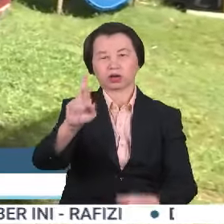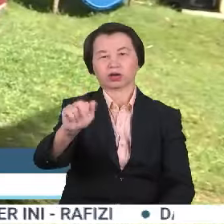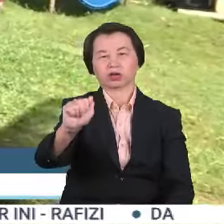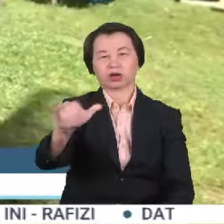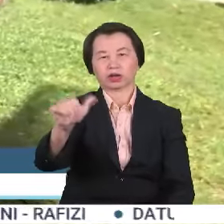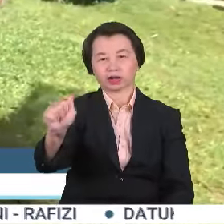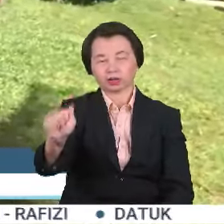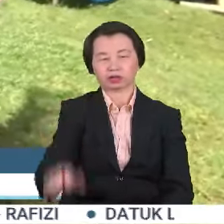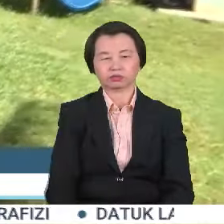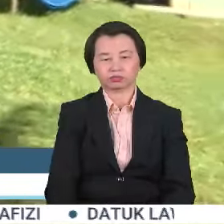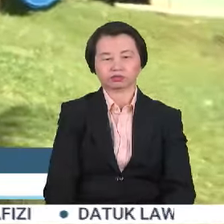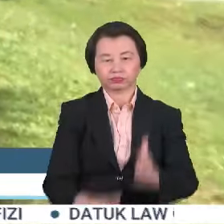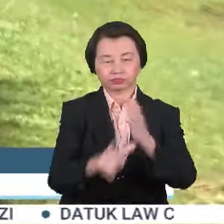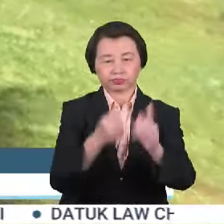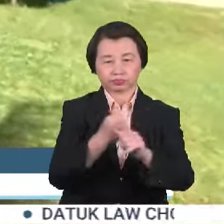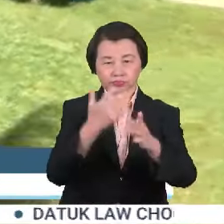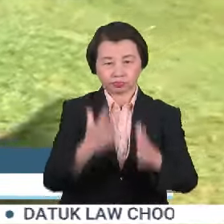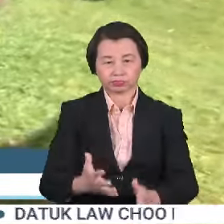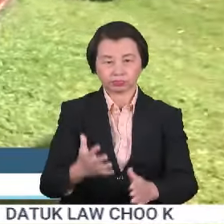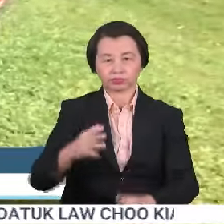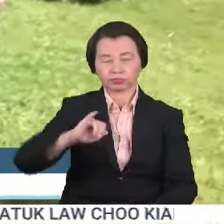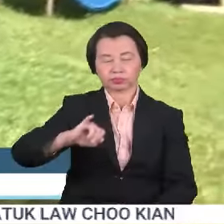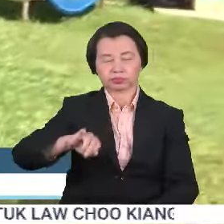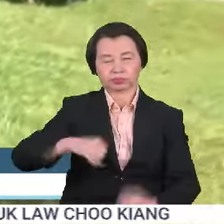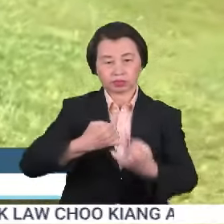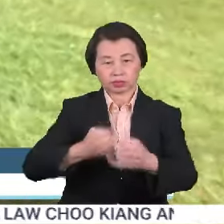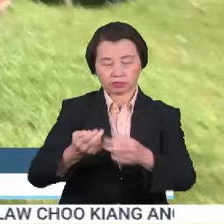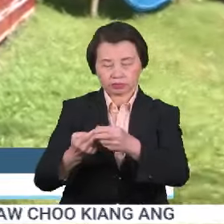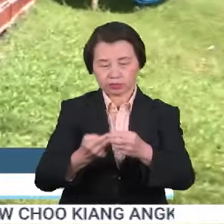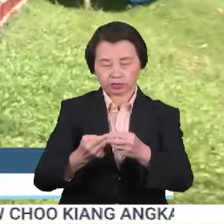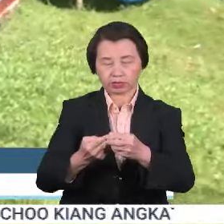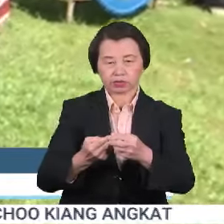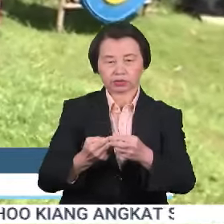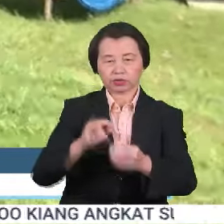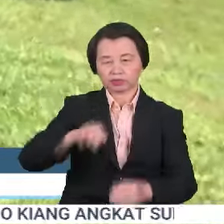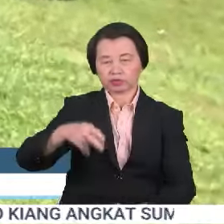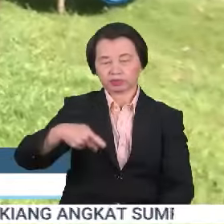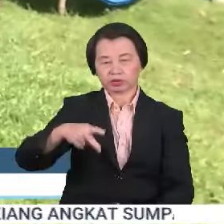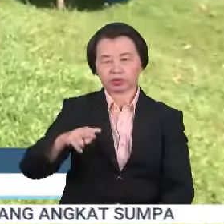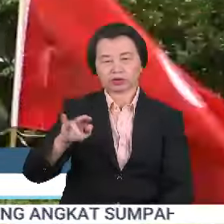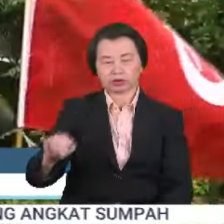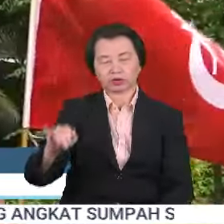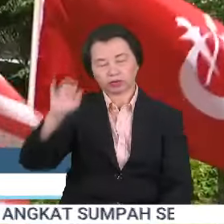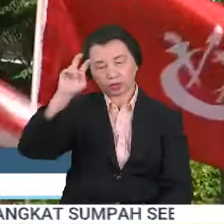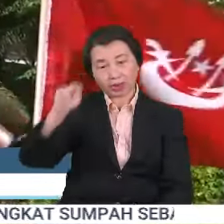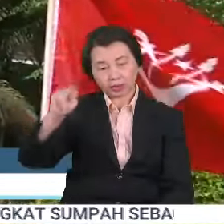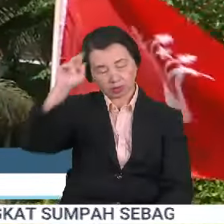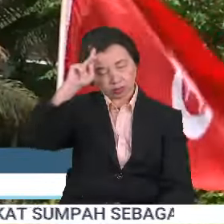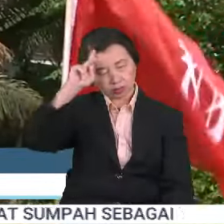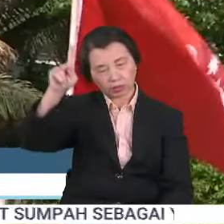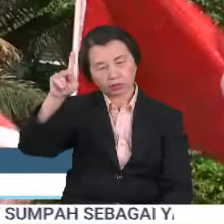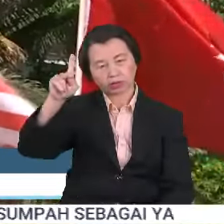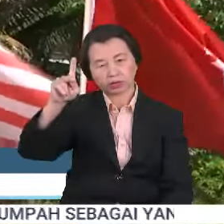sementara itu timbalan pengarah jabatan perpaduan negara dan integrasi nasional jpn Kelantan Muhammad